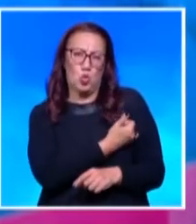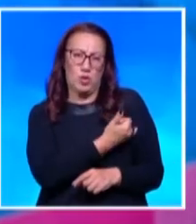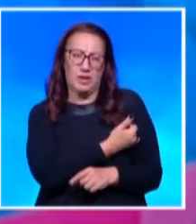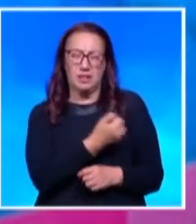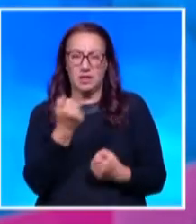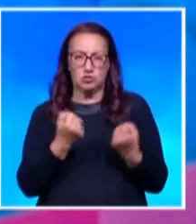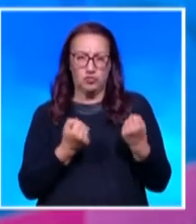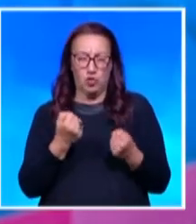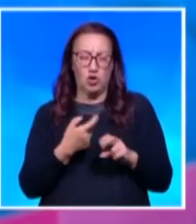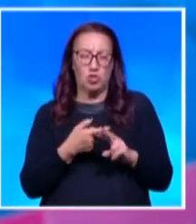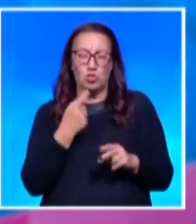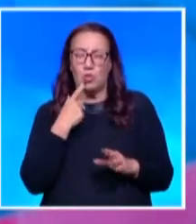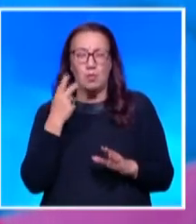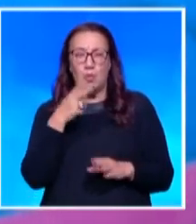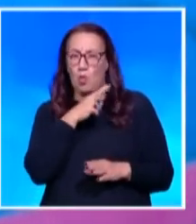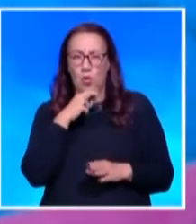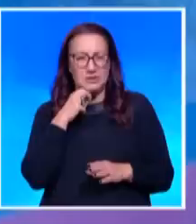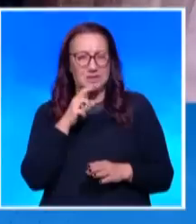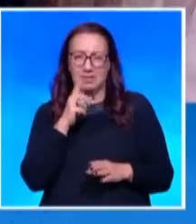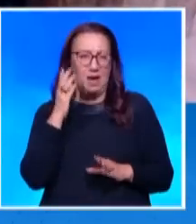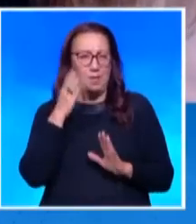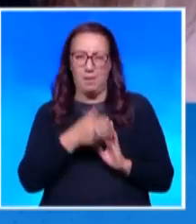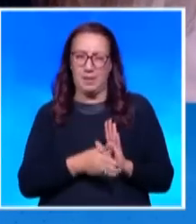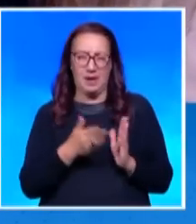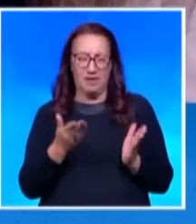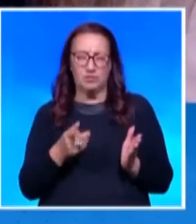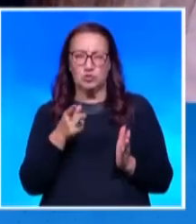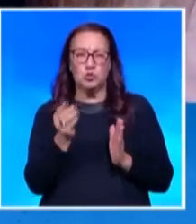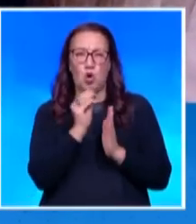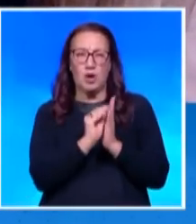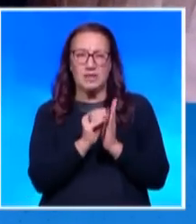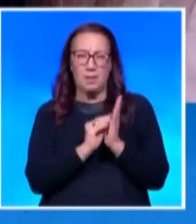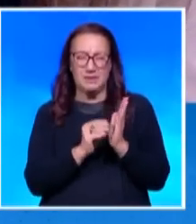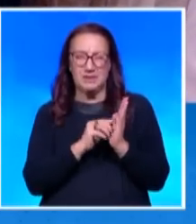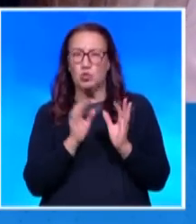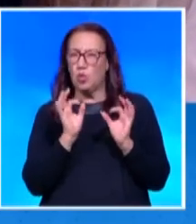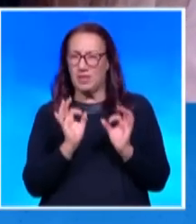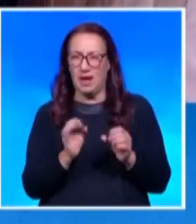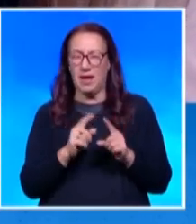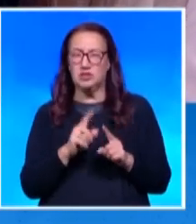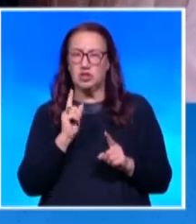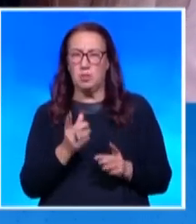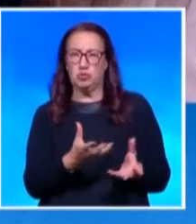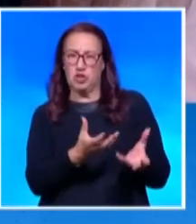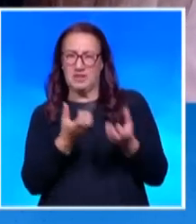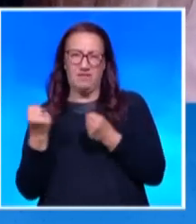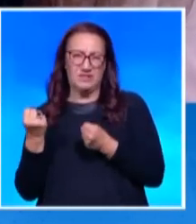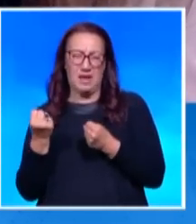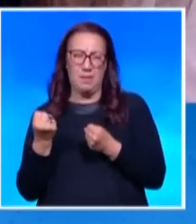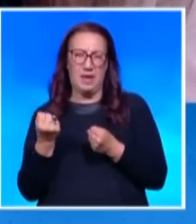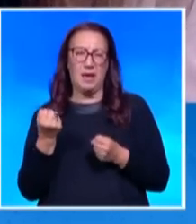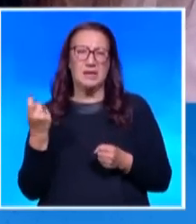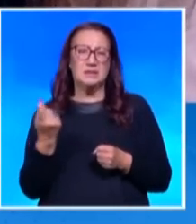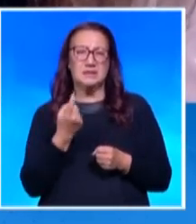а отнемането на моторно-превозно средство е създадено така от законодателя че да може да се отнема единствено и само с